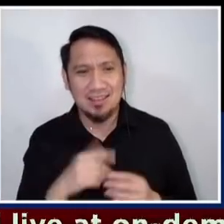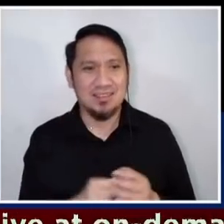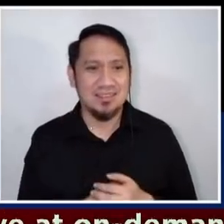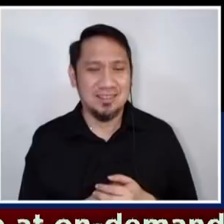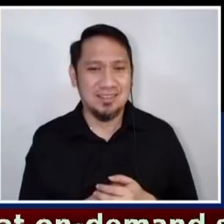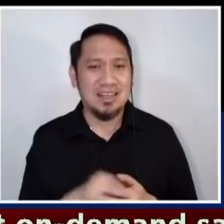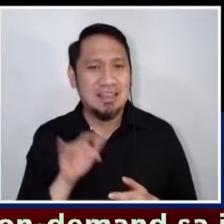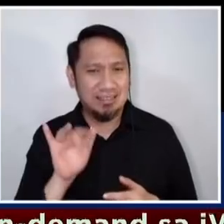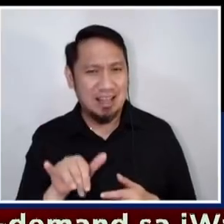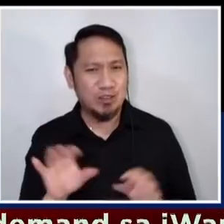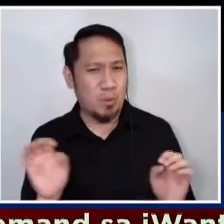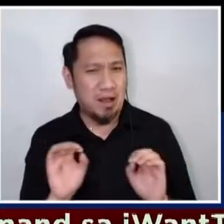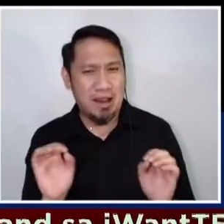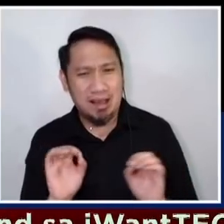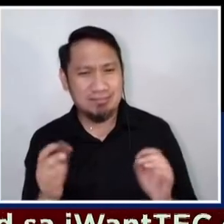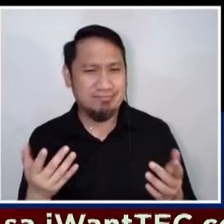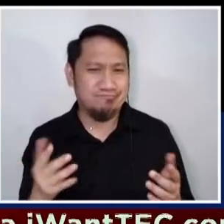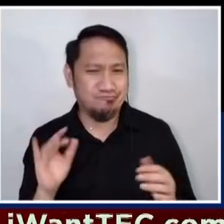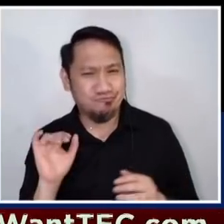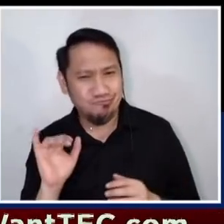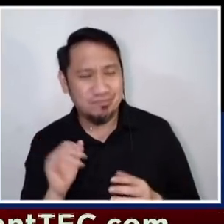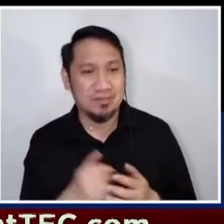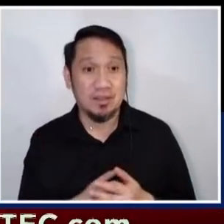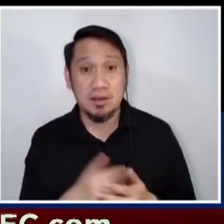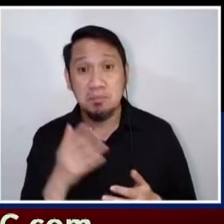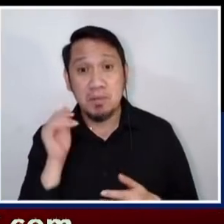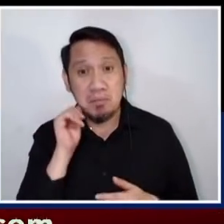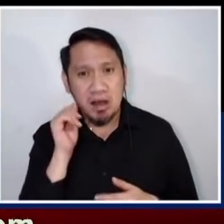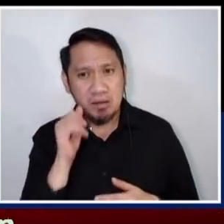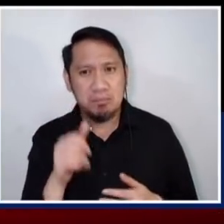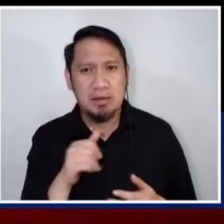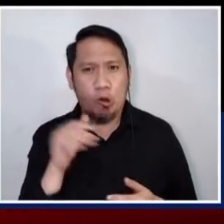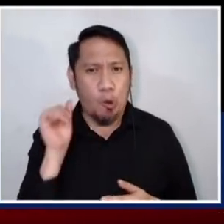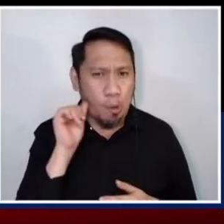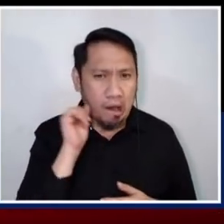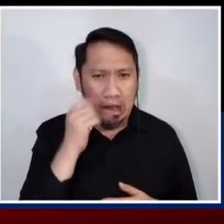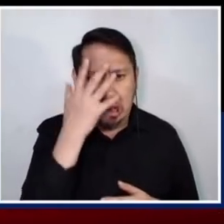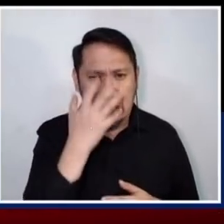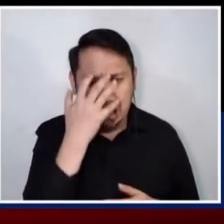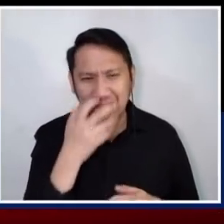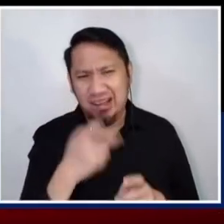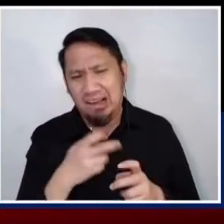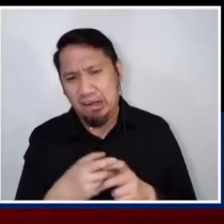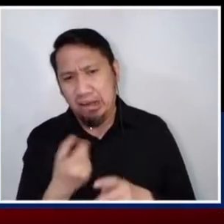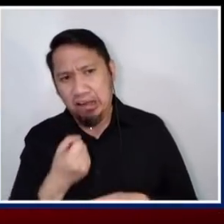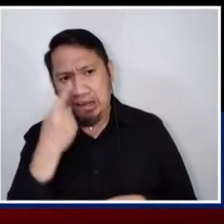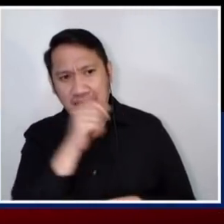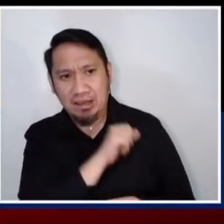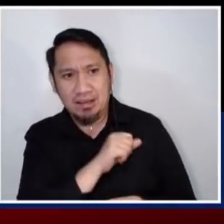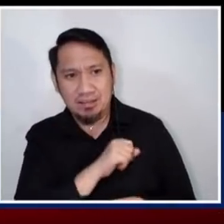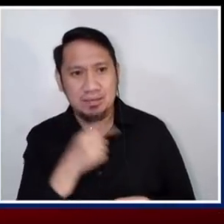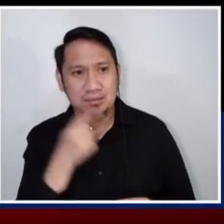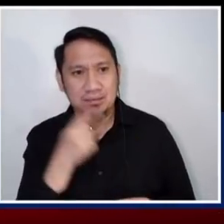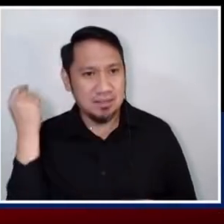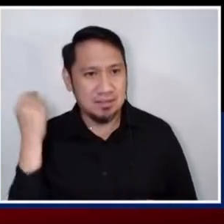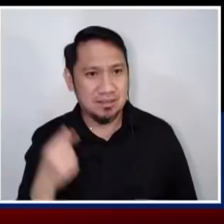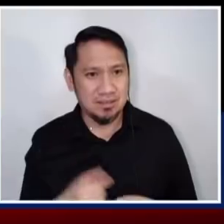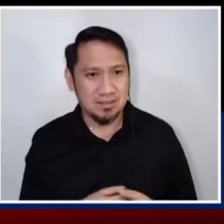Sa babaeng hindi nagagalit ng walang dahilan at hindi mahirap intindihin ang ugali, yan ang imposible.